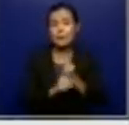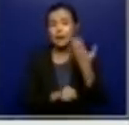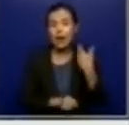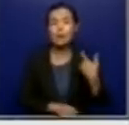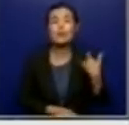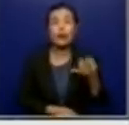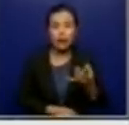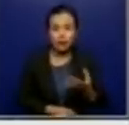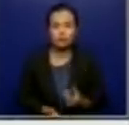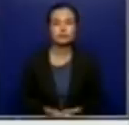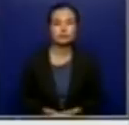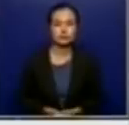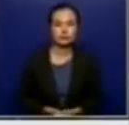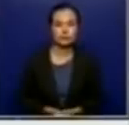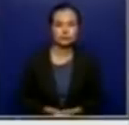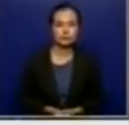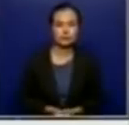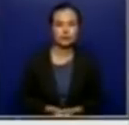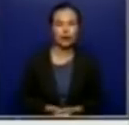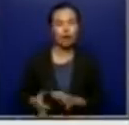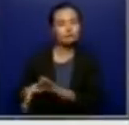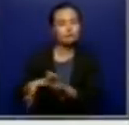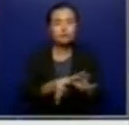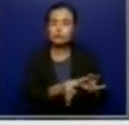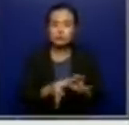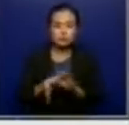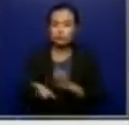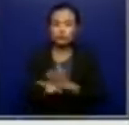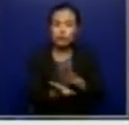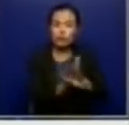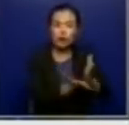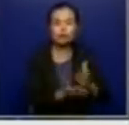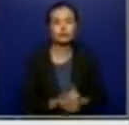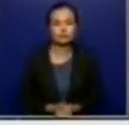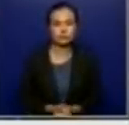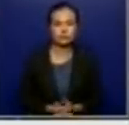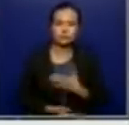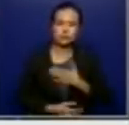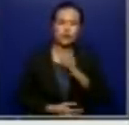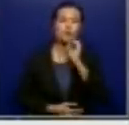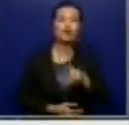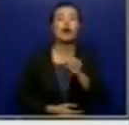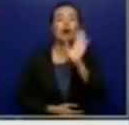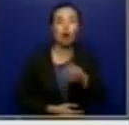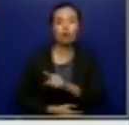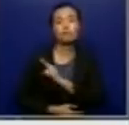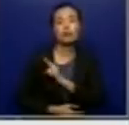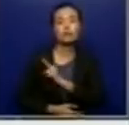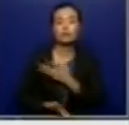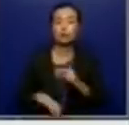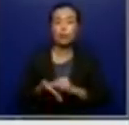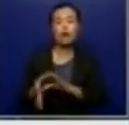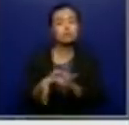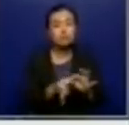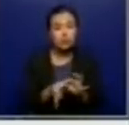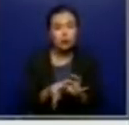าบอกว่าก็เก็บมาเชื่อมประสานทุกฝ่ายผมเลยสรุปอ๋อหน้าที่ท่านตัดแปะอย่างเดียว